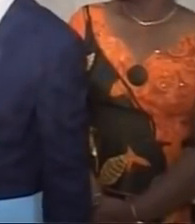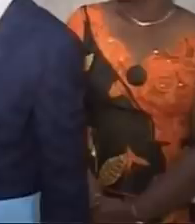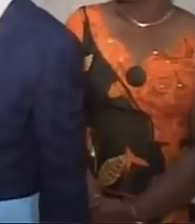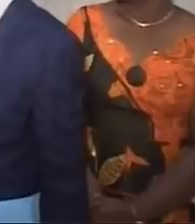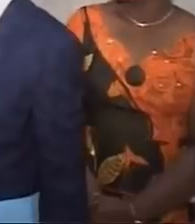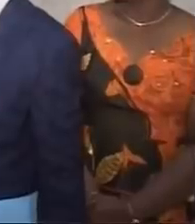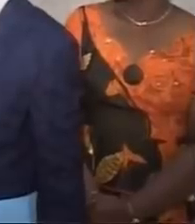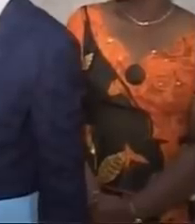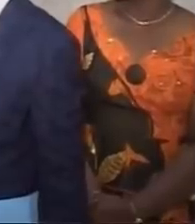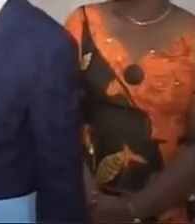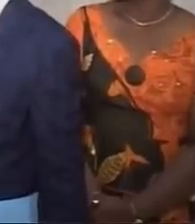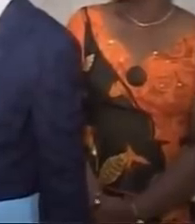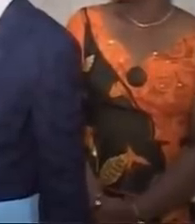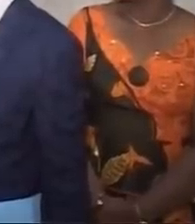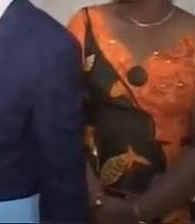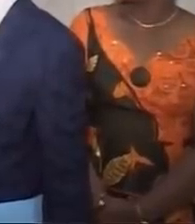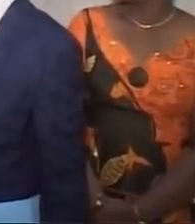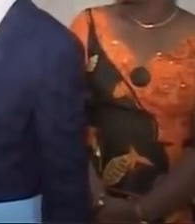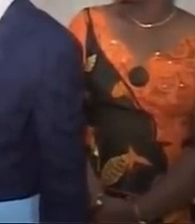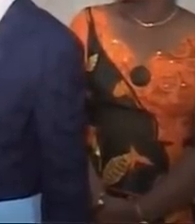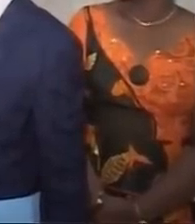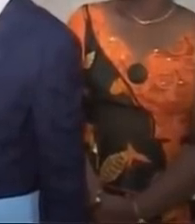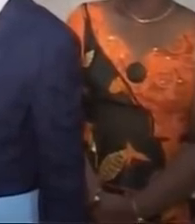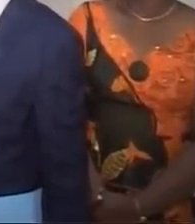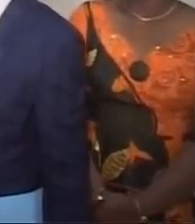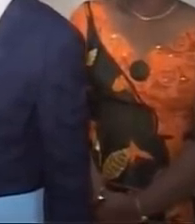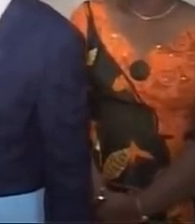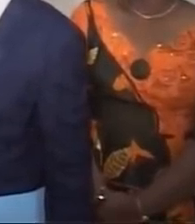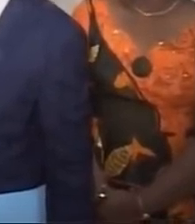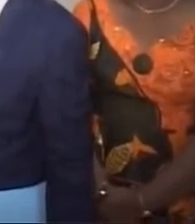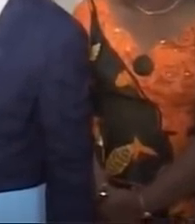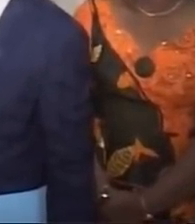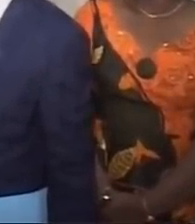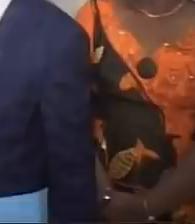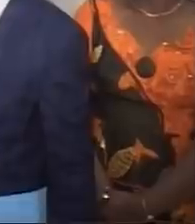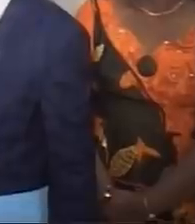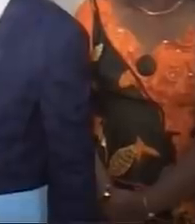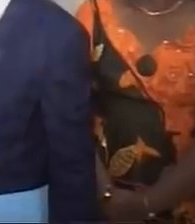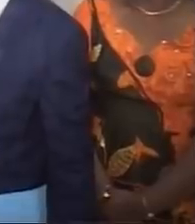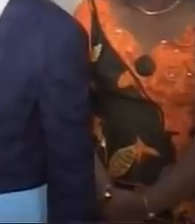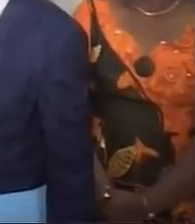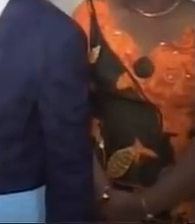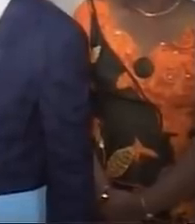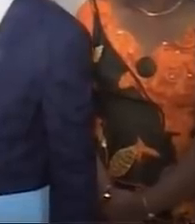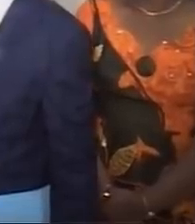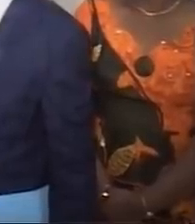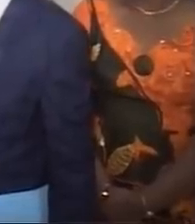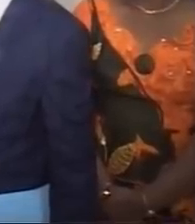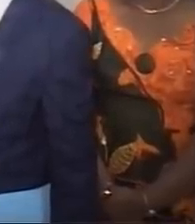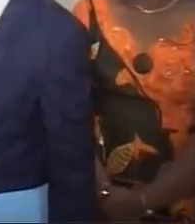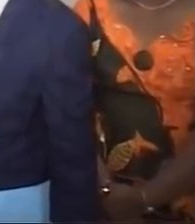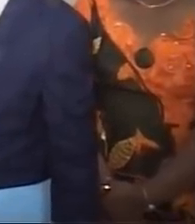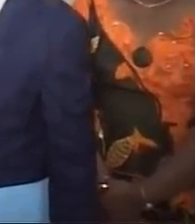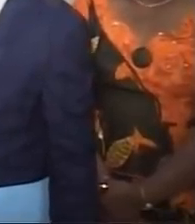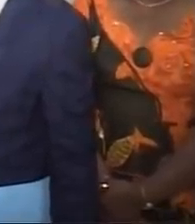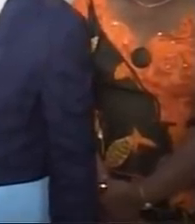demandé à son excellence monsieur le ministre est de prendre en compte et ses paramètres au niveau extérieur